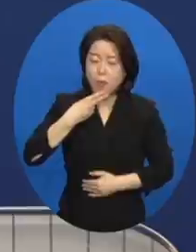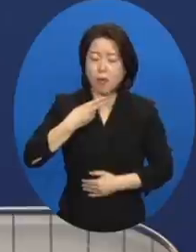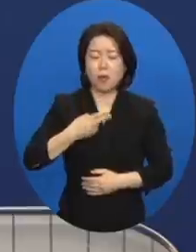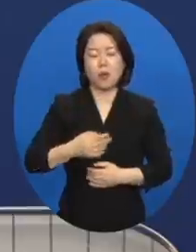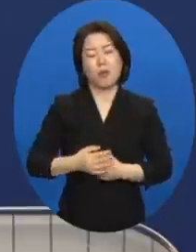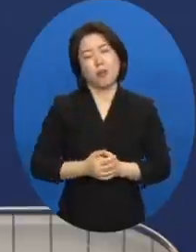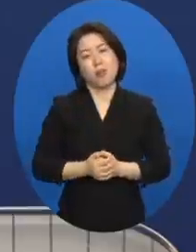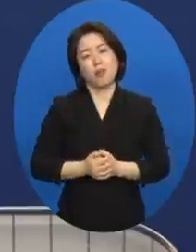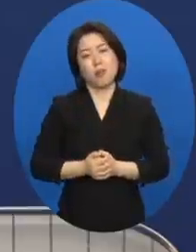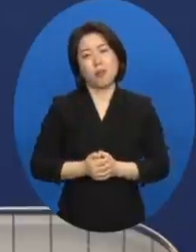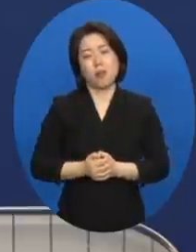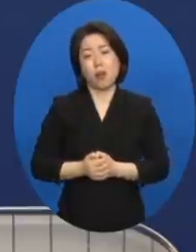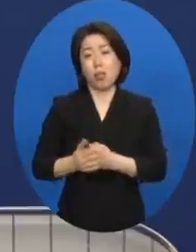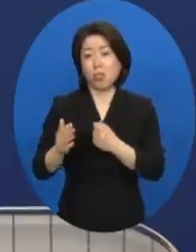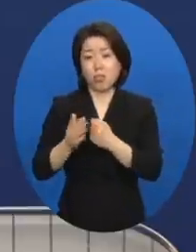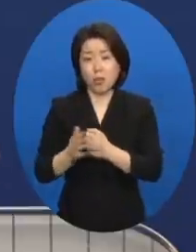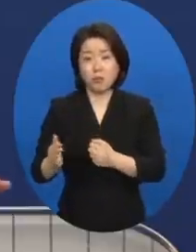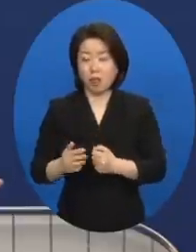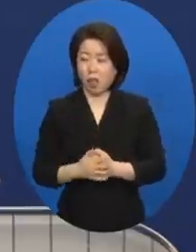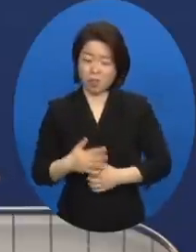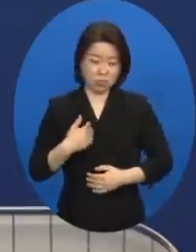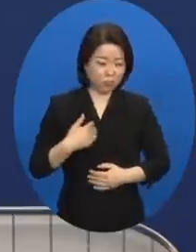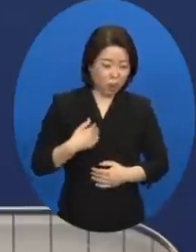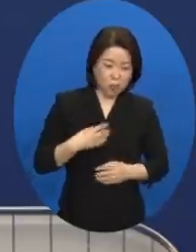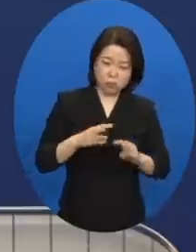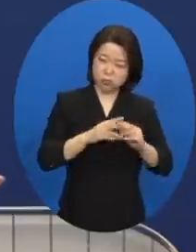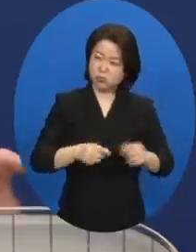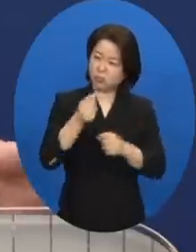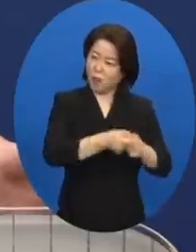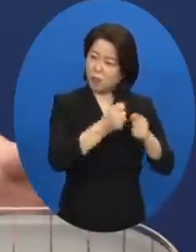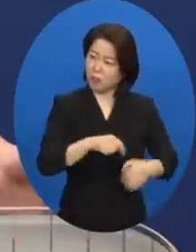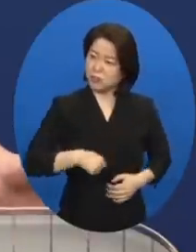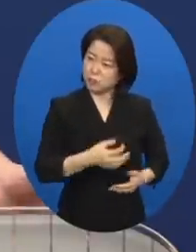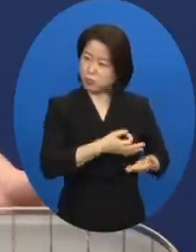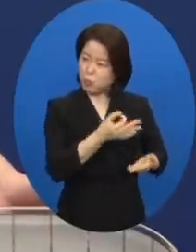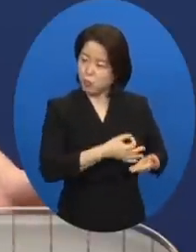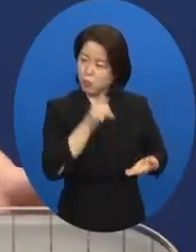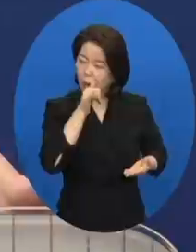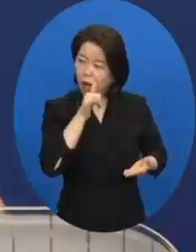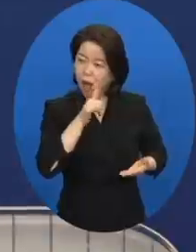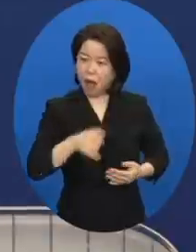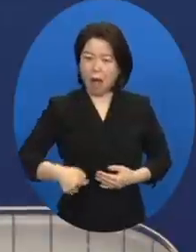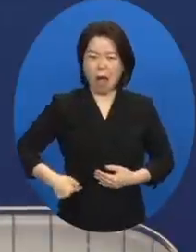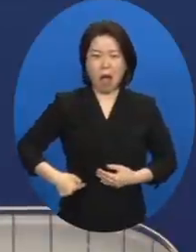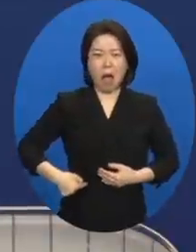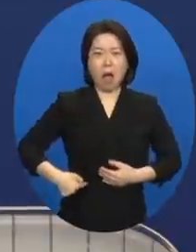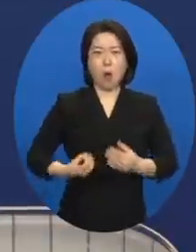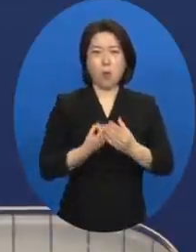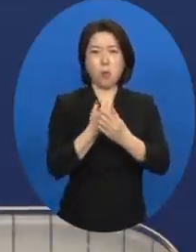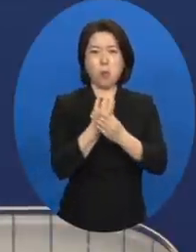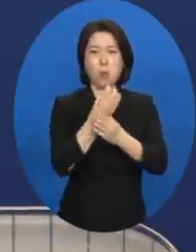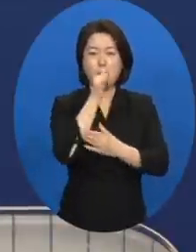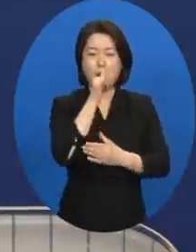나는 땅 파서 뭐 하나? 이런 심포가 나오는 거죠.